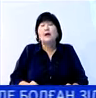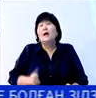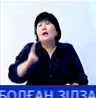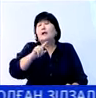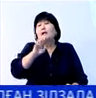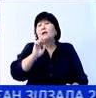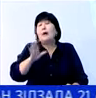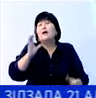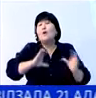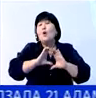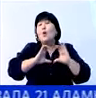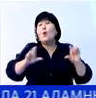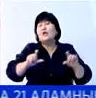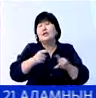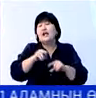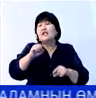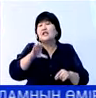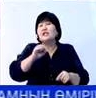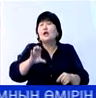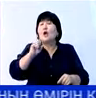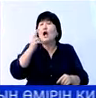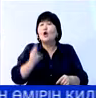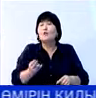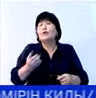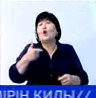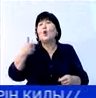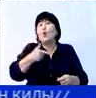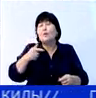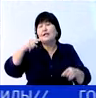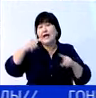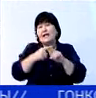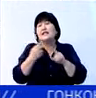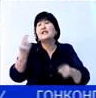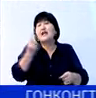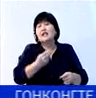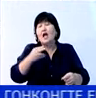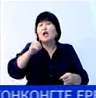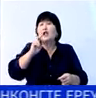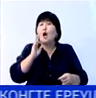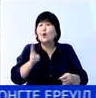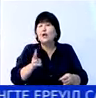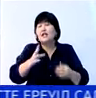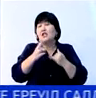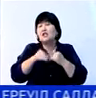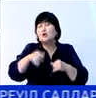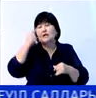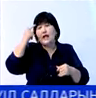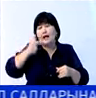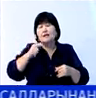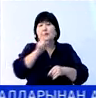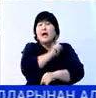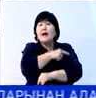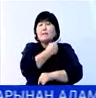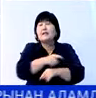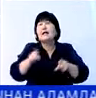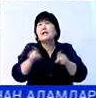Назарбаев университеті жаратылыстану, әлеуметтік және гуманитарлық, инженерия және цифрлық, тау-кен ісі және жер туралы ғылымдар мен медицина